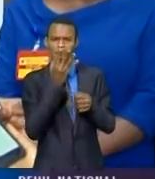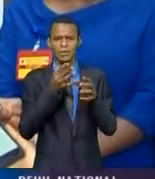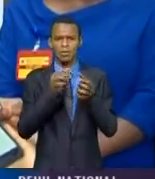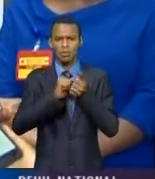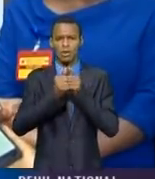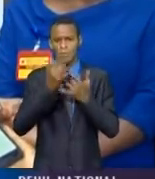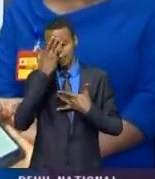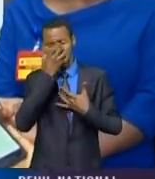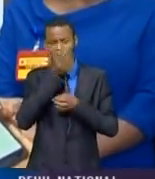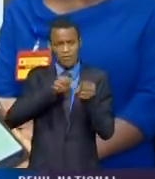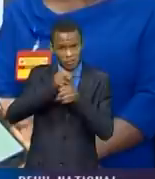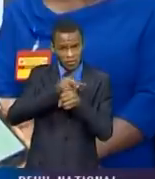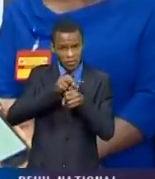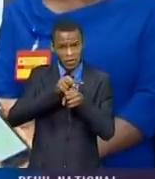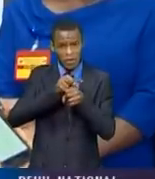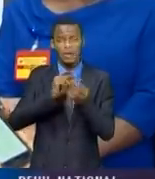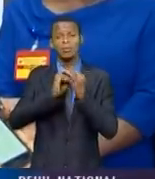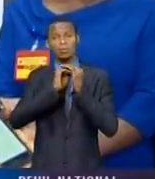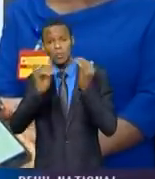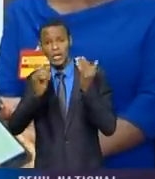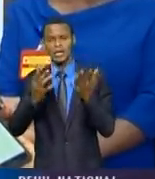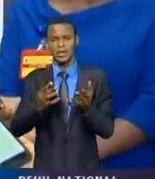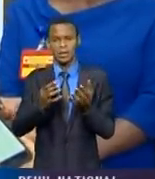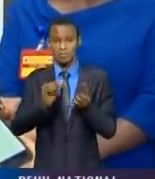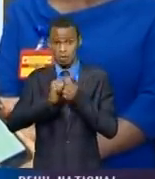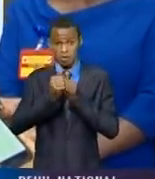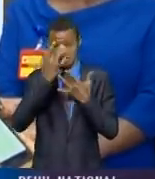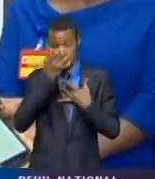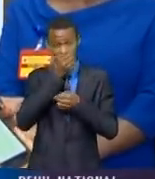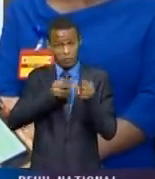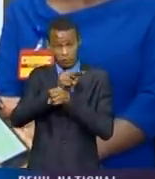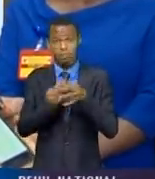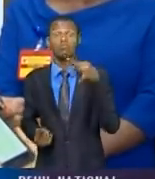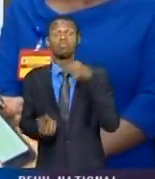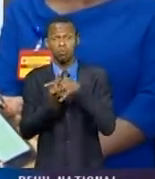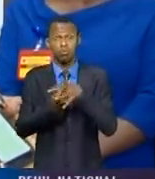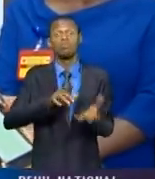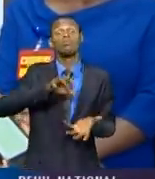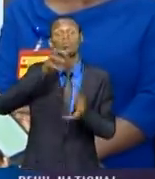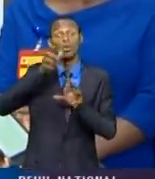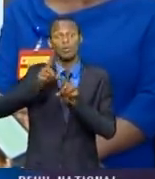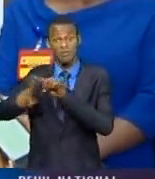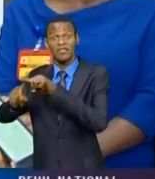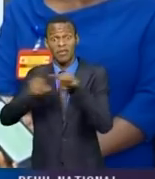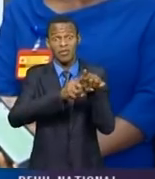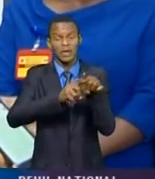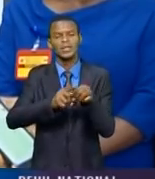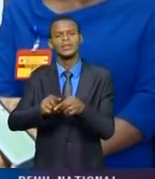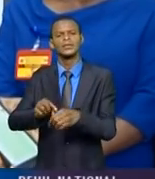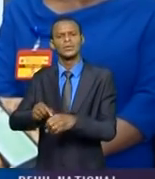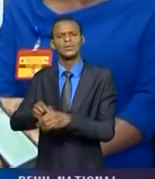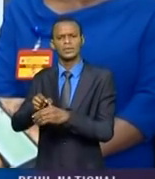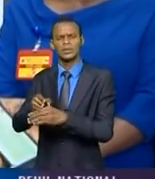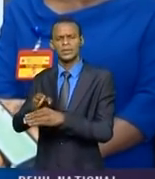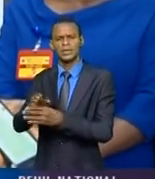s'agit des conséquences aussi économique de cette pandémie il y a une totale convergence de vues entre le